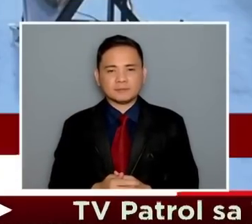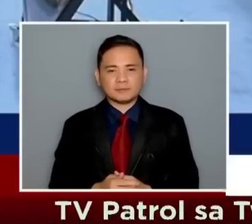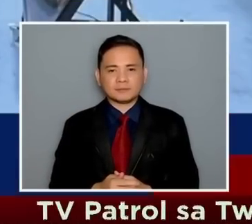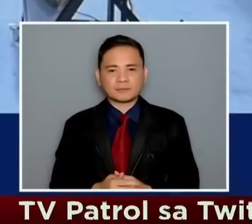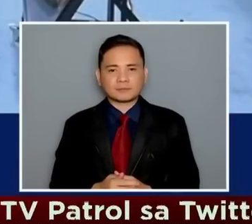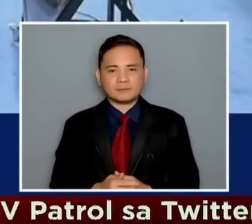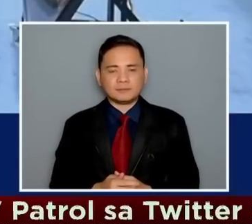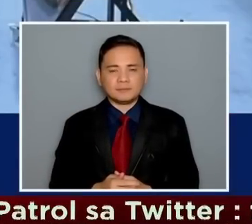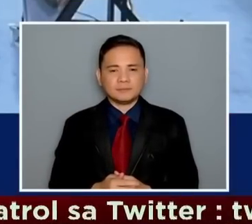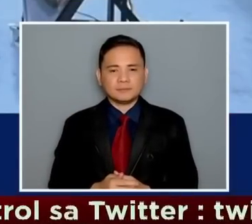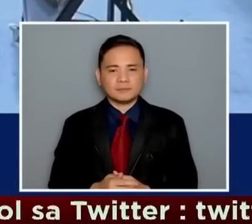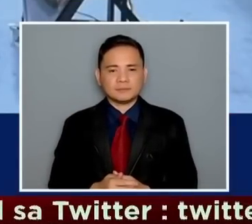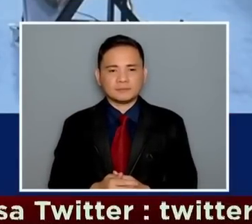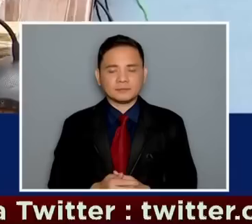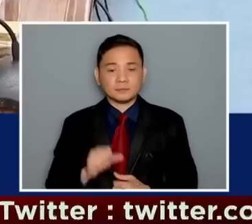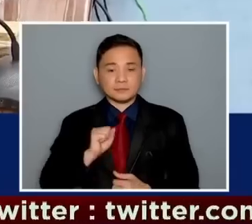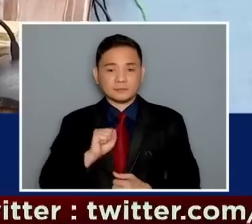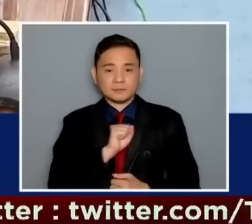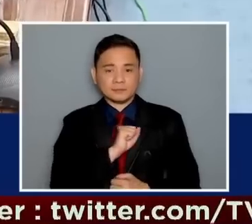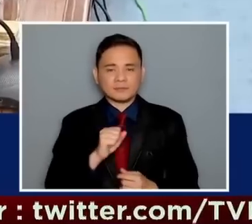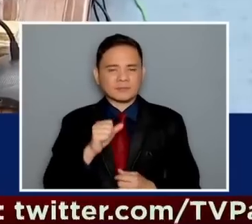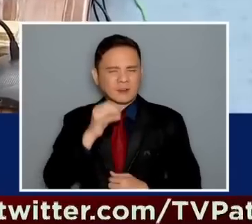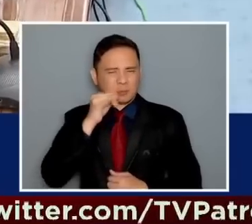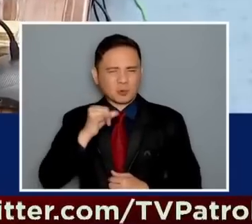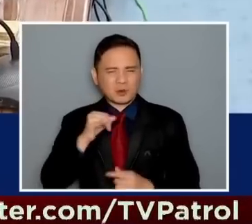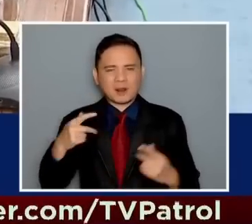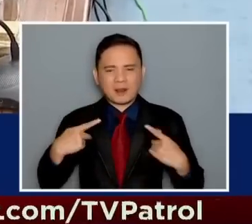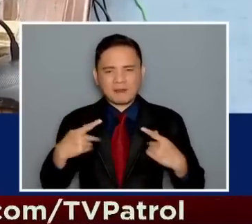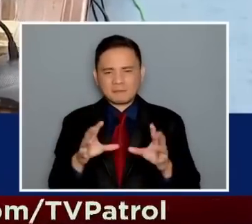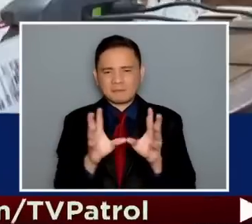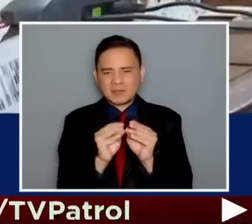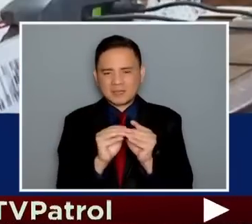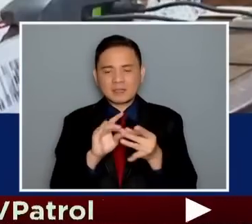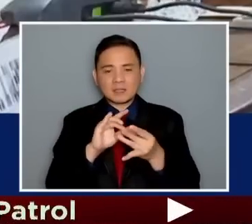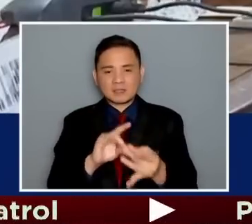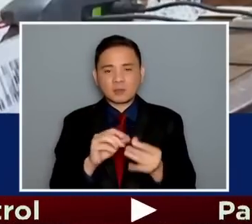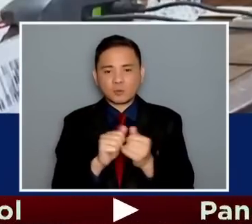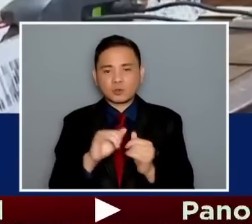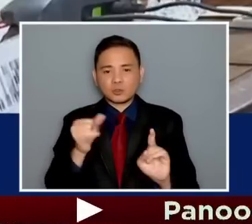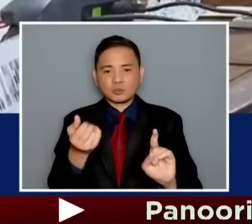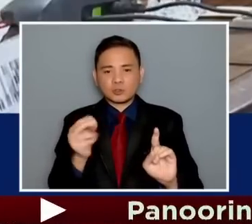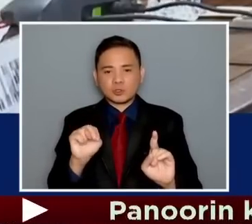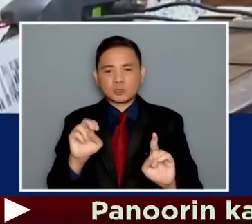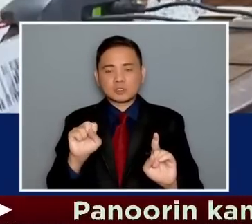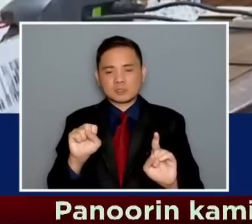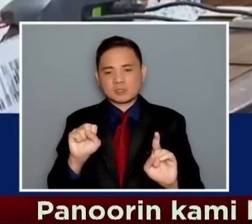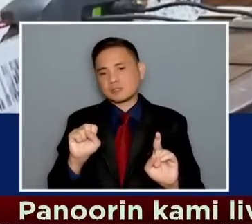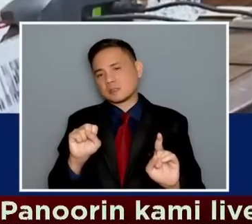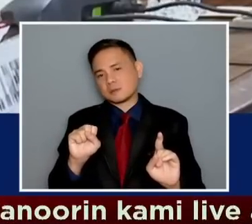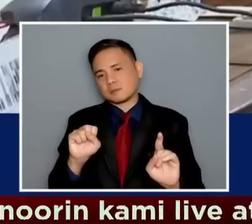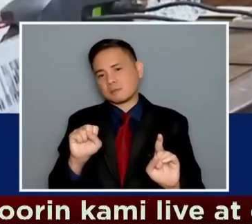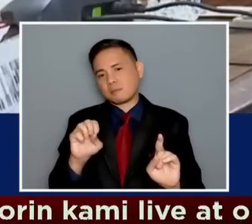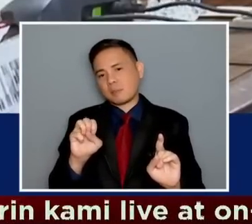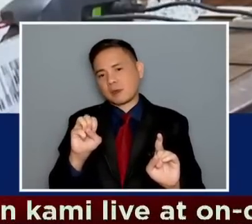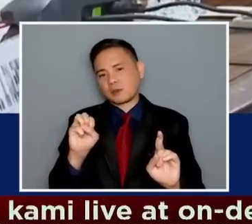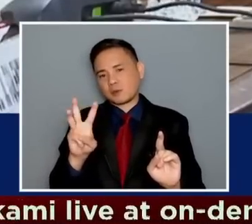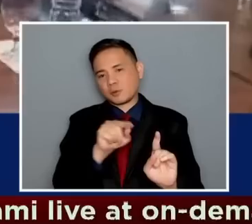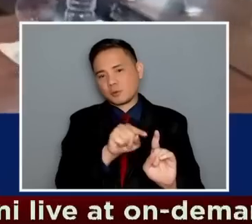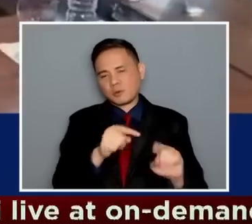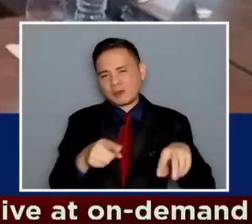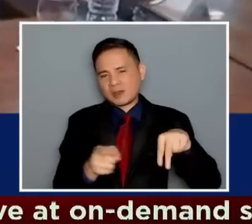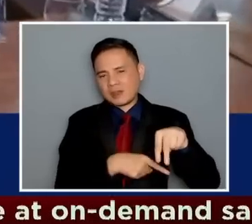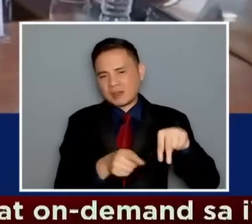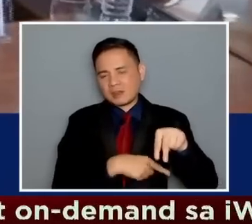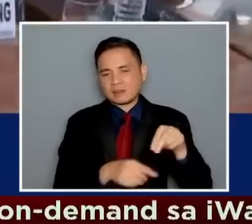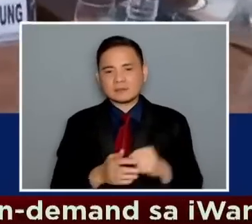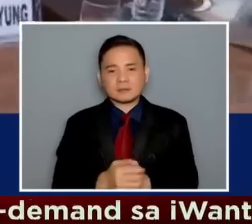Sa gitna ng pagdinig sa Senado kahapon kaugnay ng salilig hazing case, inungkat ng chairman ng komite na si Senator Francis Tolentino